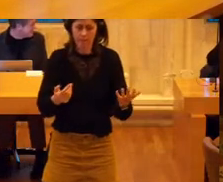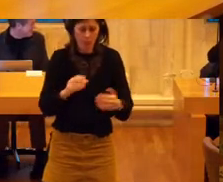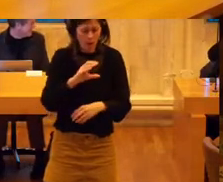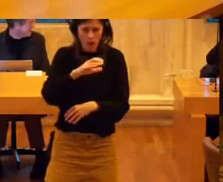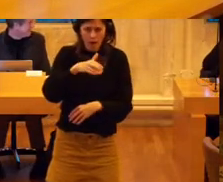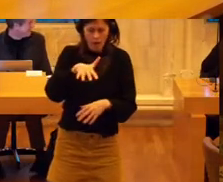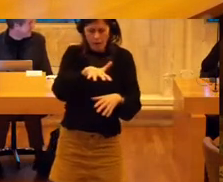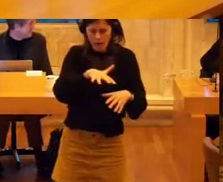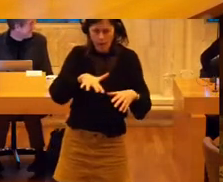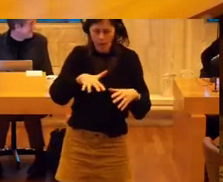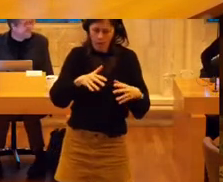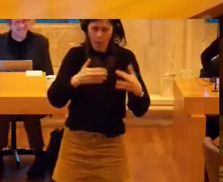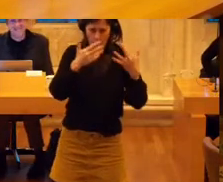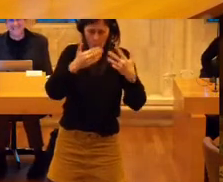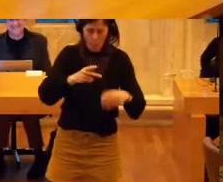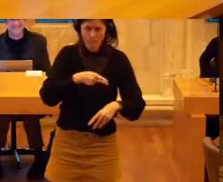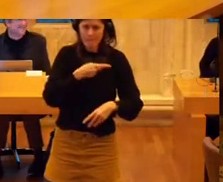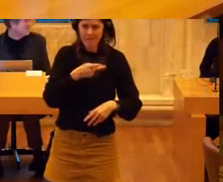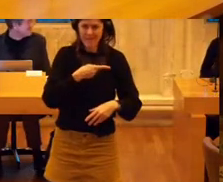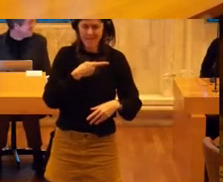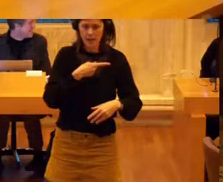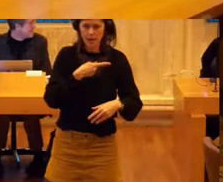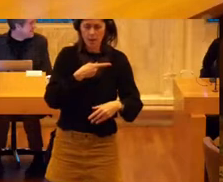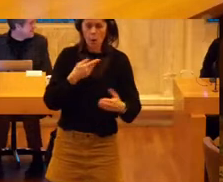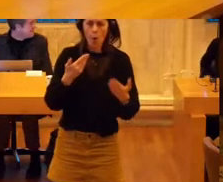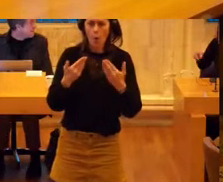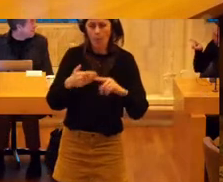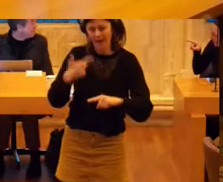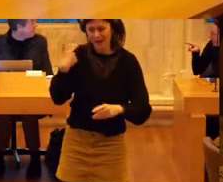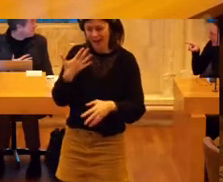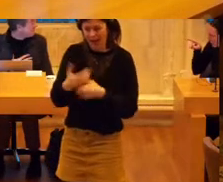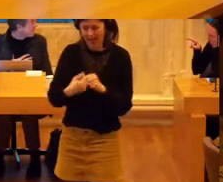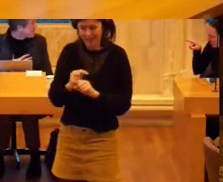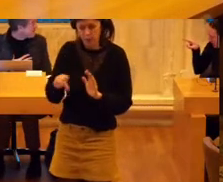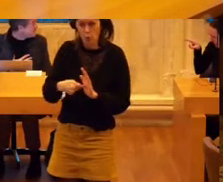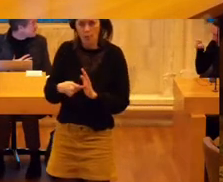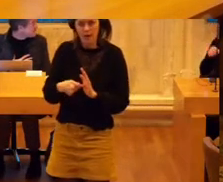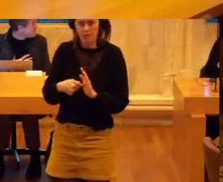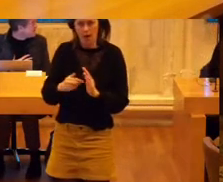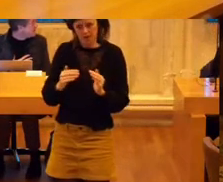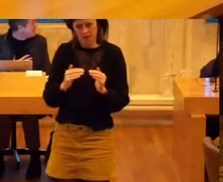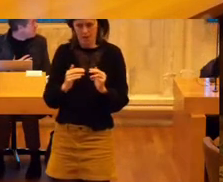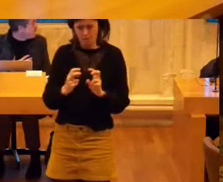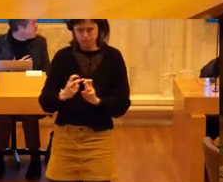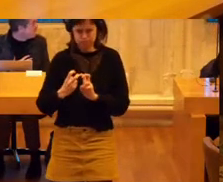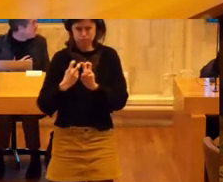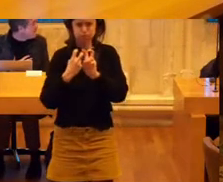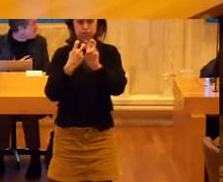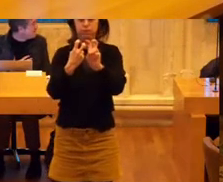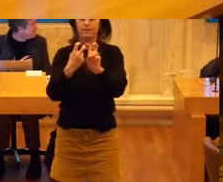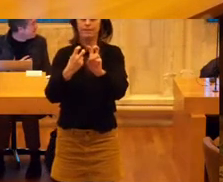Caen actuellement qui est supérieure aux années 2000. Voilà.